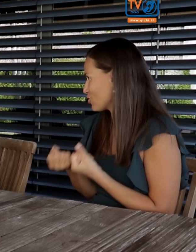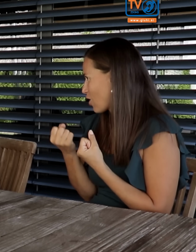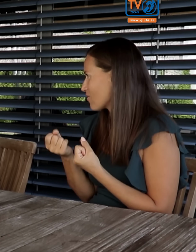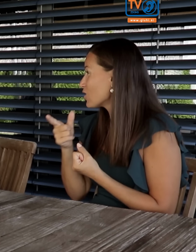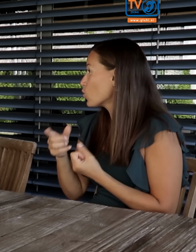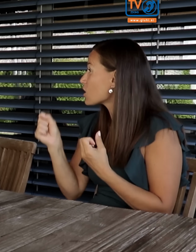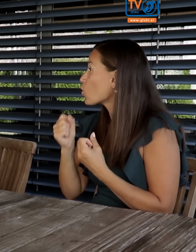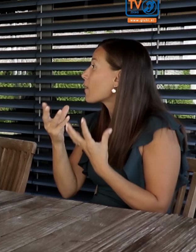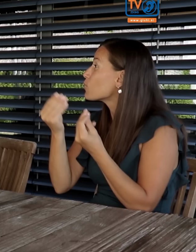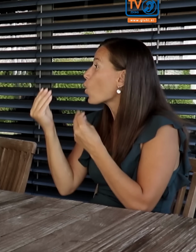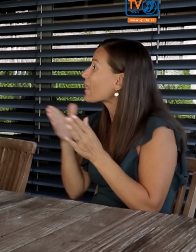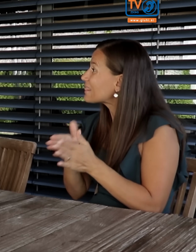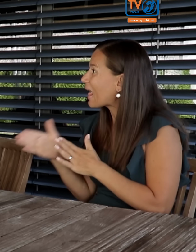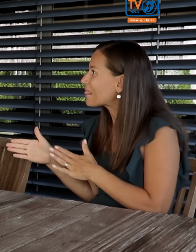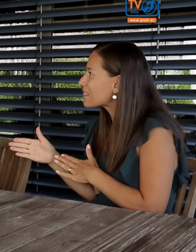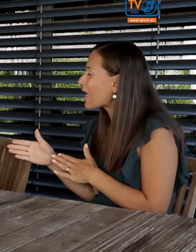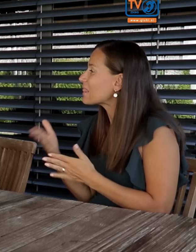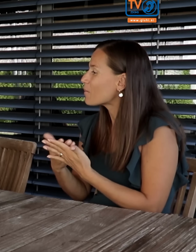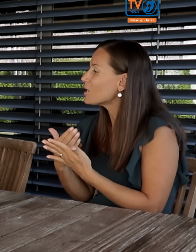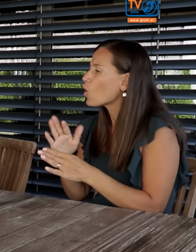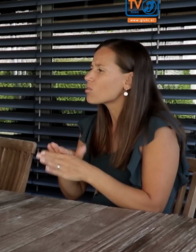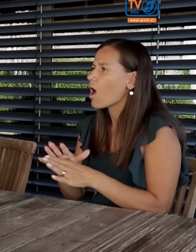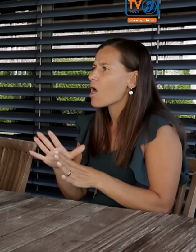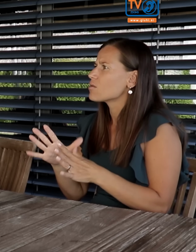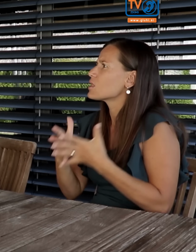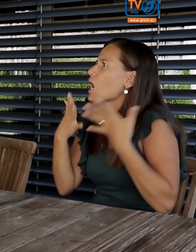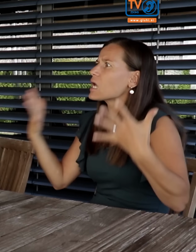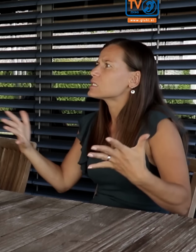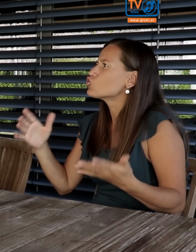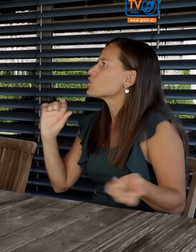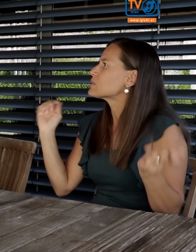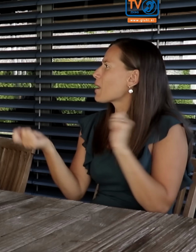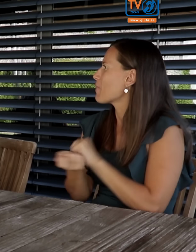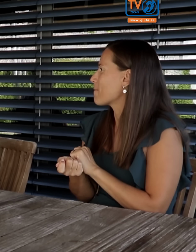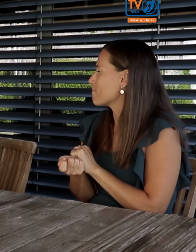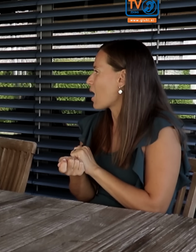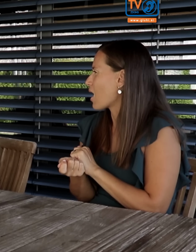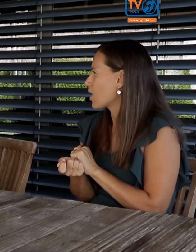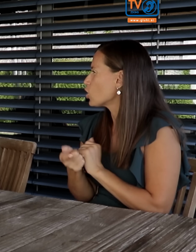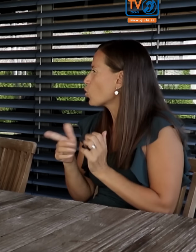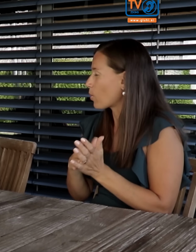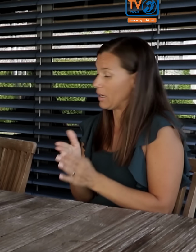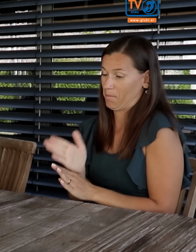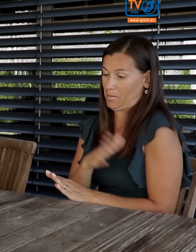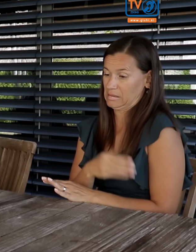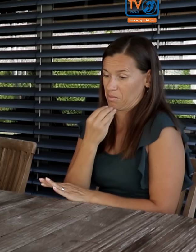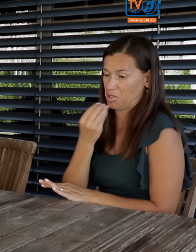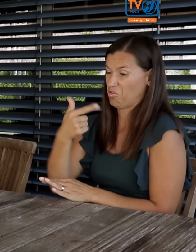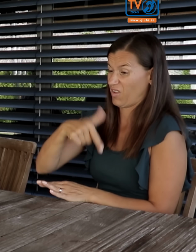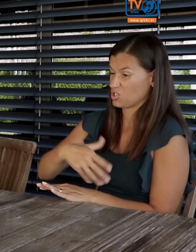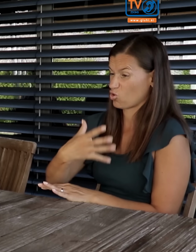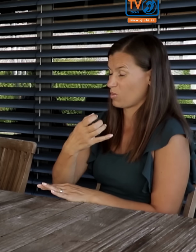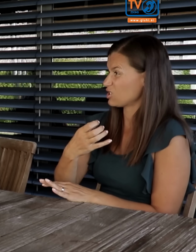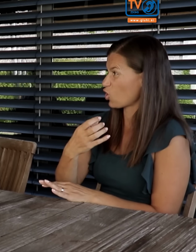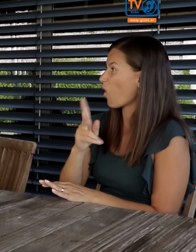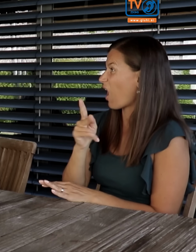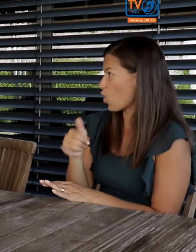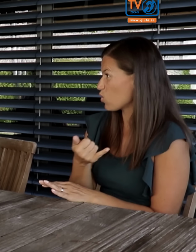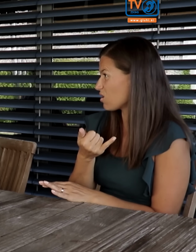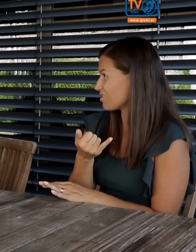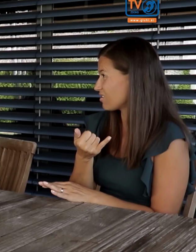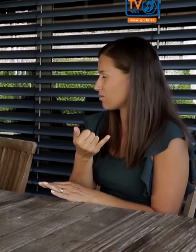diete temeljijo na drastičnih spremembah. Te drastične spremembe, se pravi, če sem prej jedel 2500 kalorij,